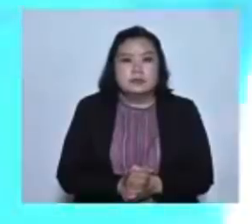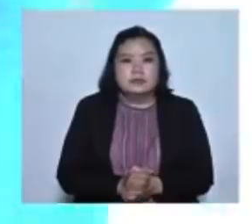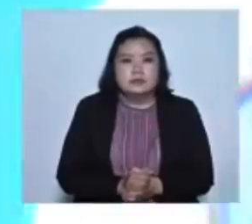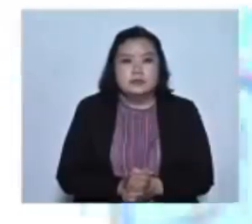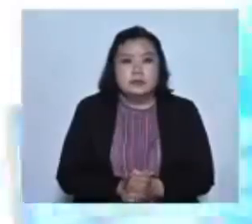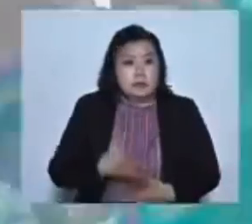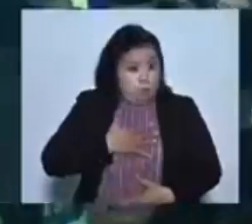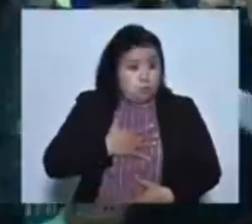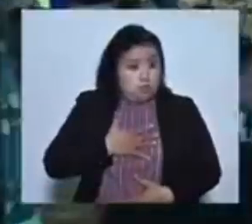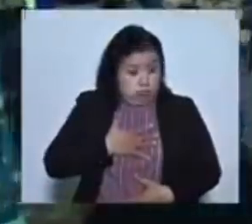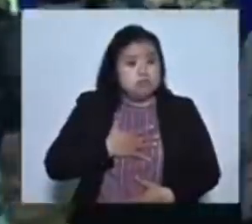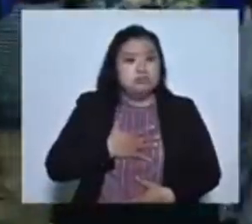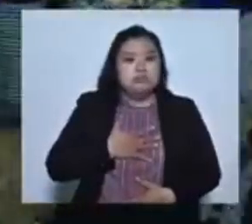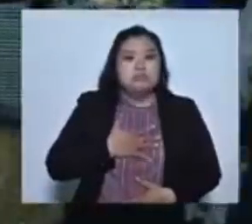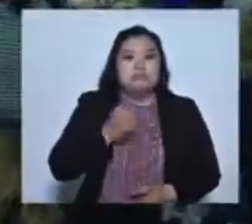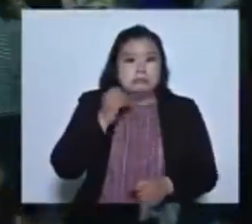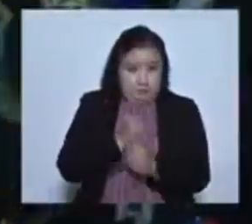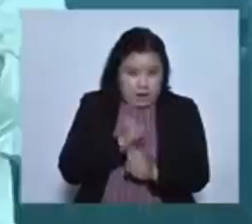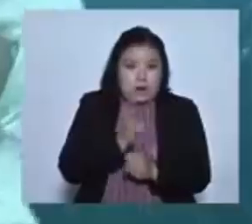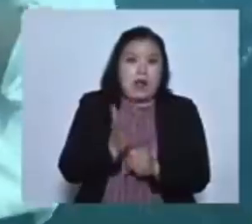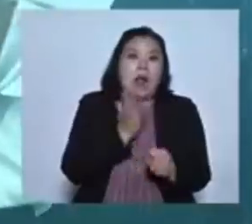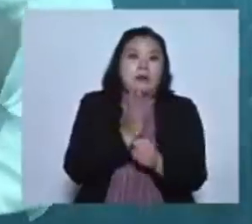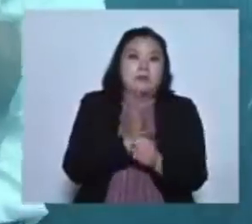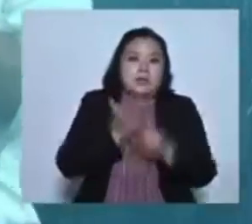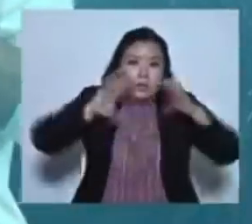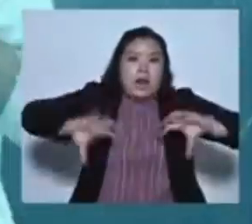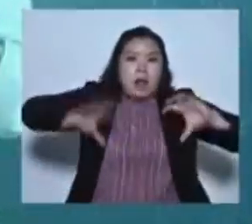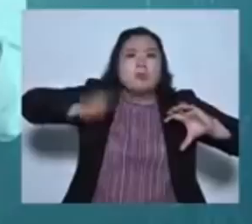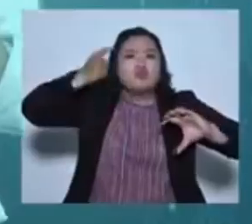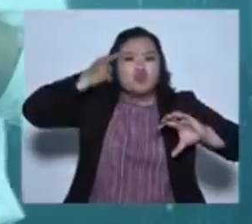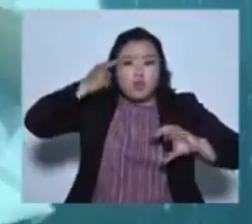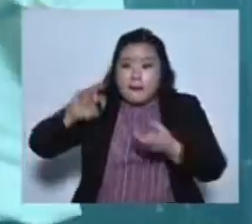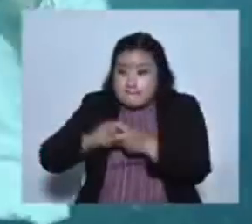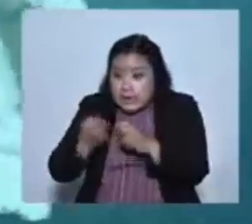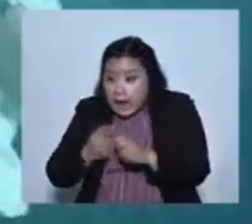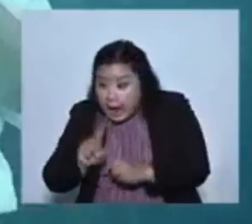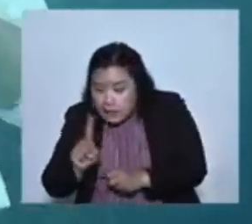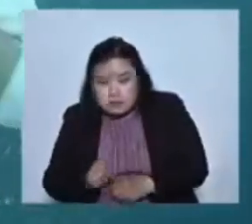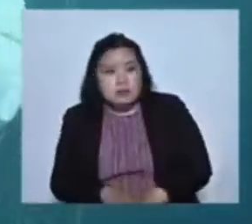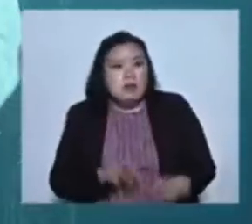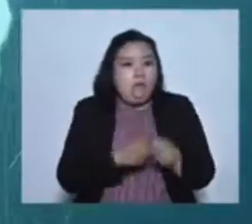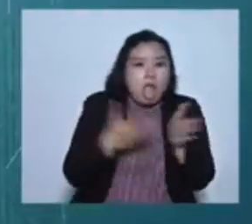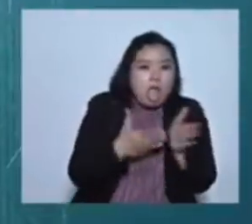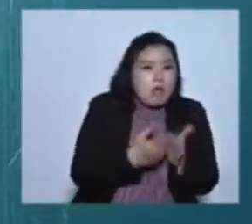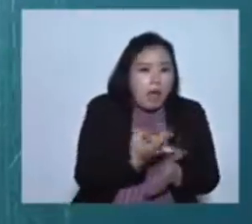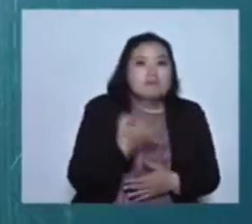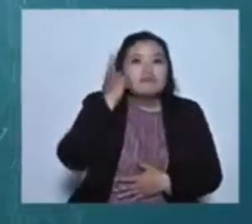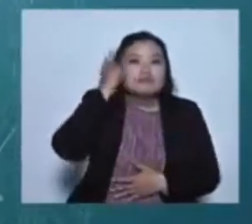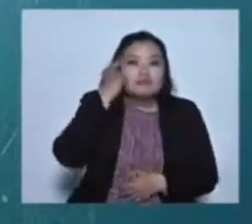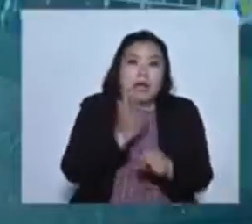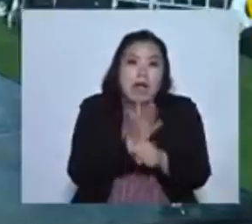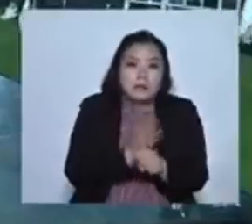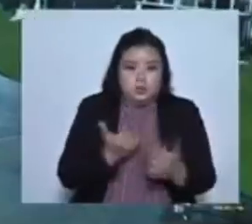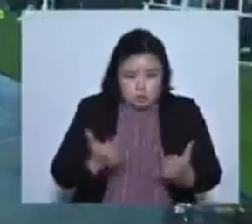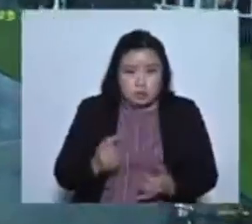ลงอยู่มา5ปีรู้อะไรมันเกิดขึ้นอะไรที่คืออะไรคือปัญหาอะไรคืออุปสรรคเราจะต้องช่วยกัน